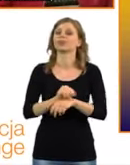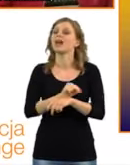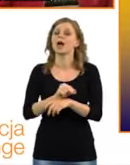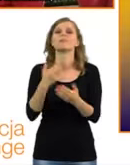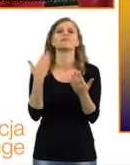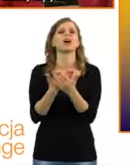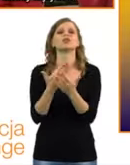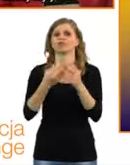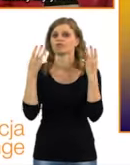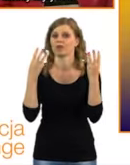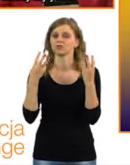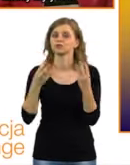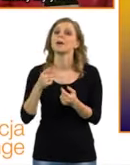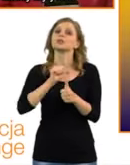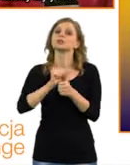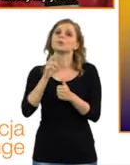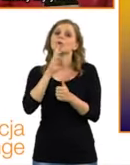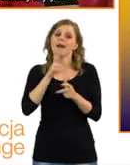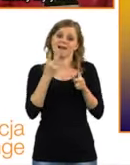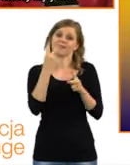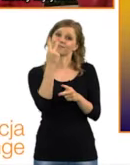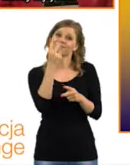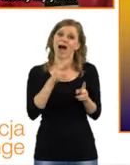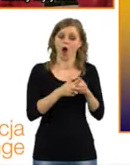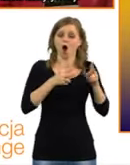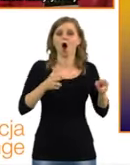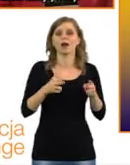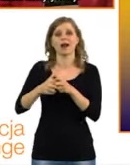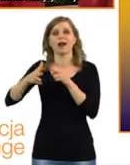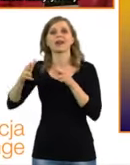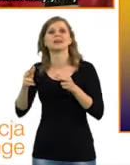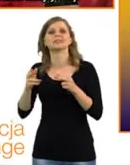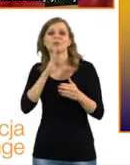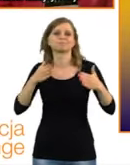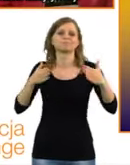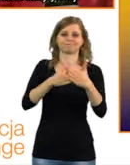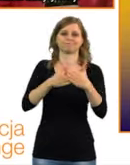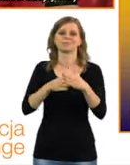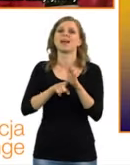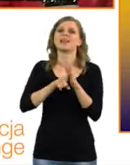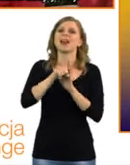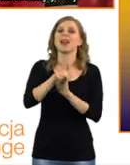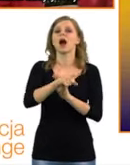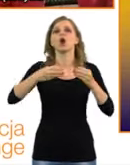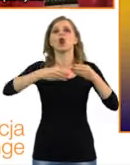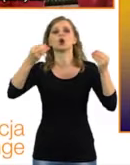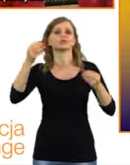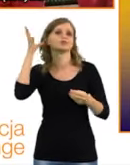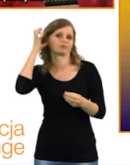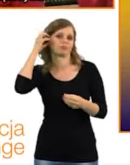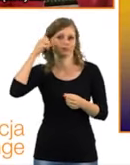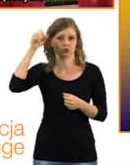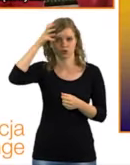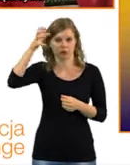ogromne znaczenie, gdyż istnieją dwa okresy krytyczne dla rozwoju sprawności audytywnej.